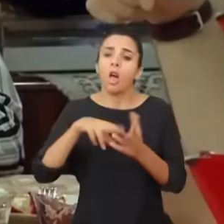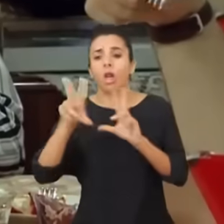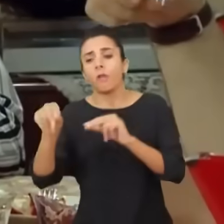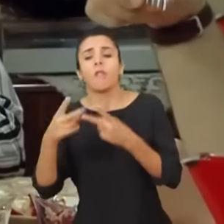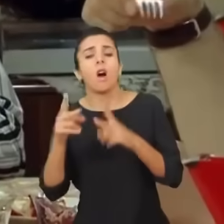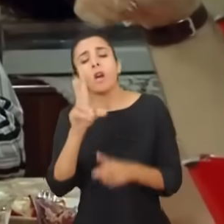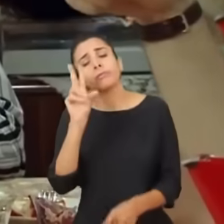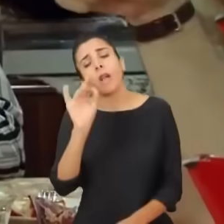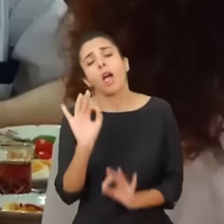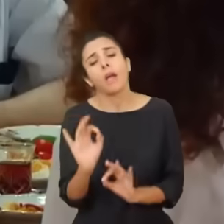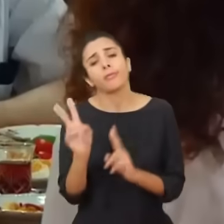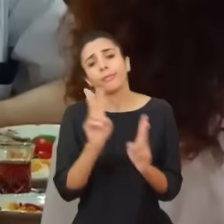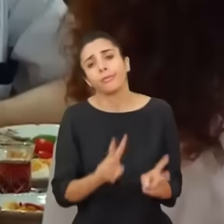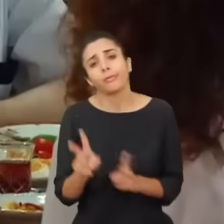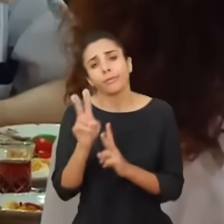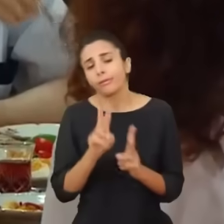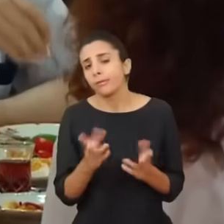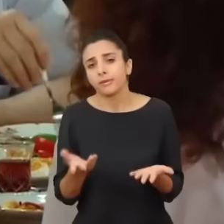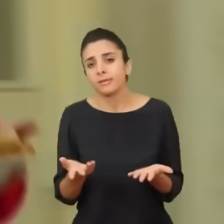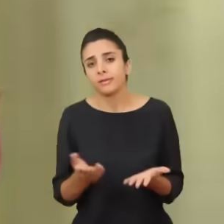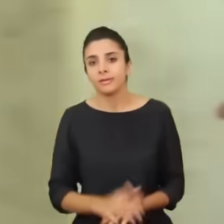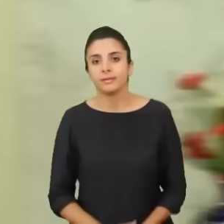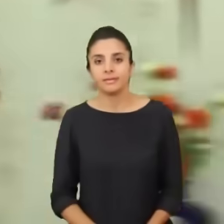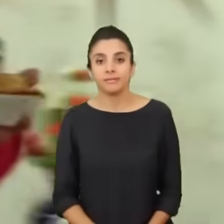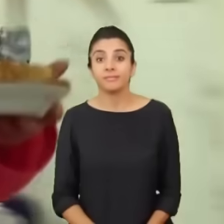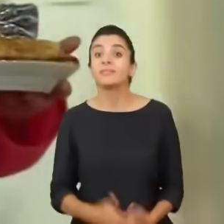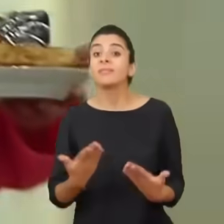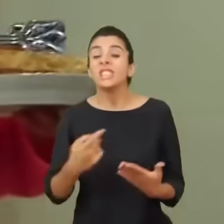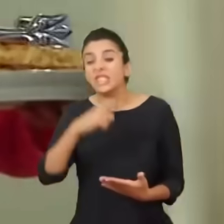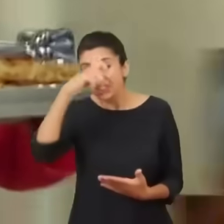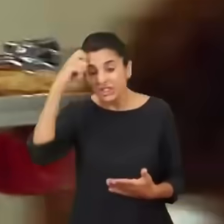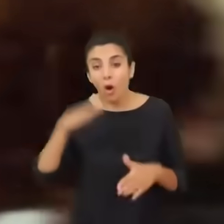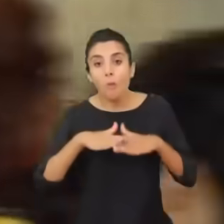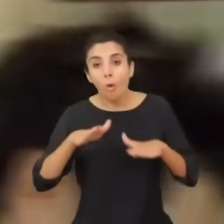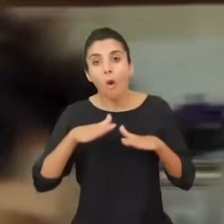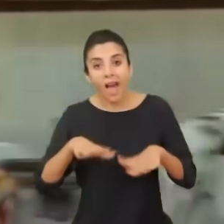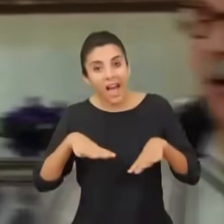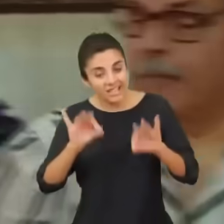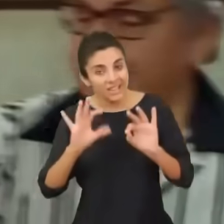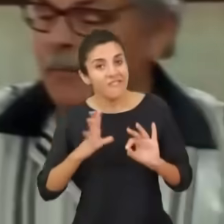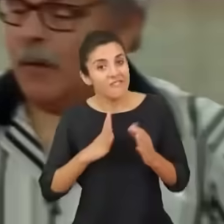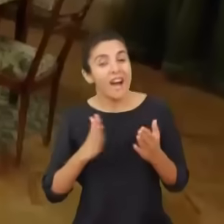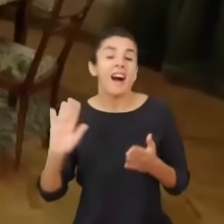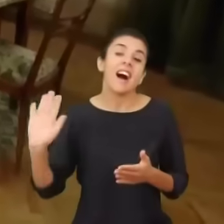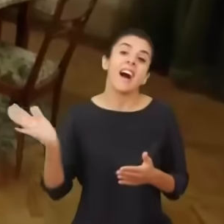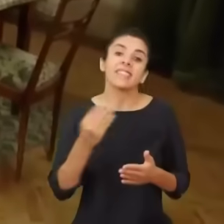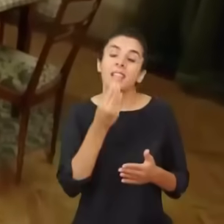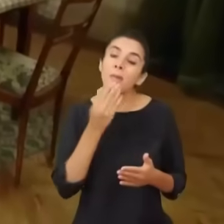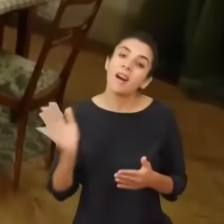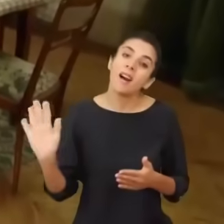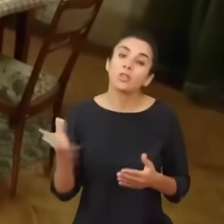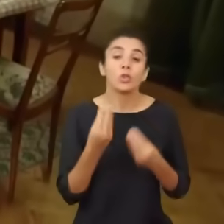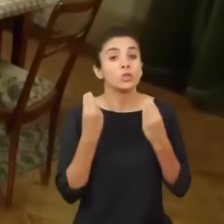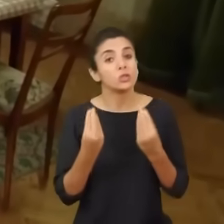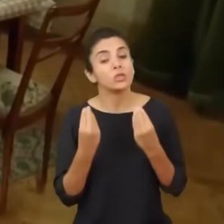yatakta uyuyorsun. Birden ortalarda görünmüyor. Hah, sıcacık börekleri de şöyle. Hadi bakalım.